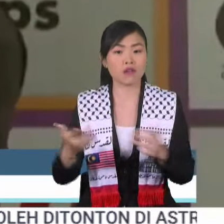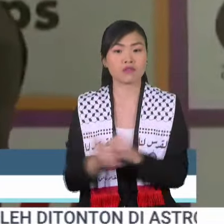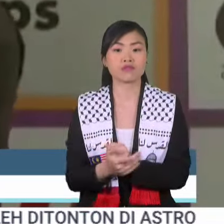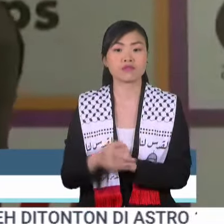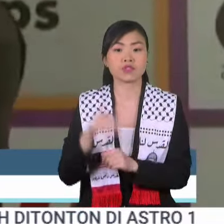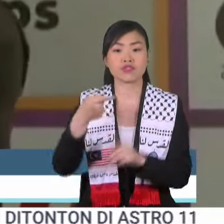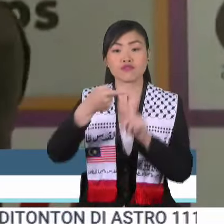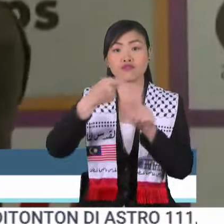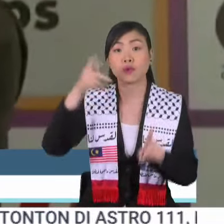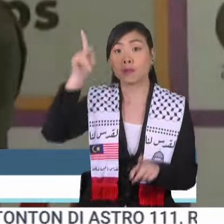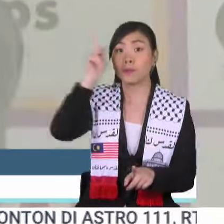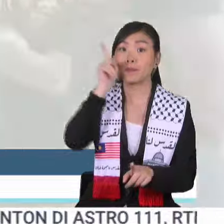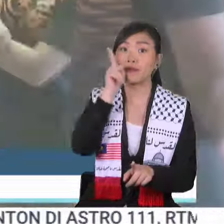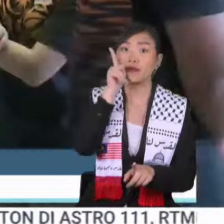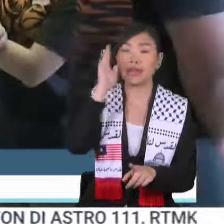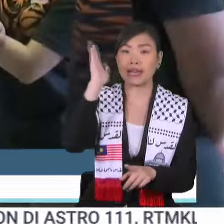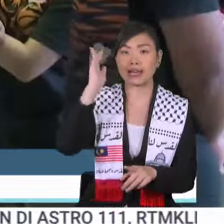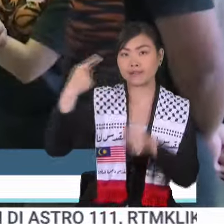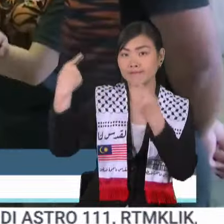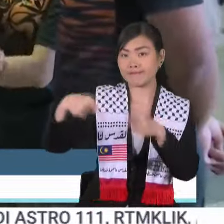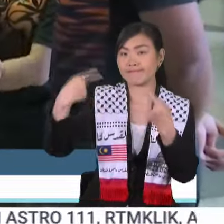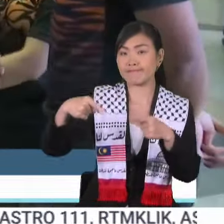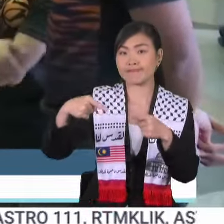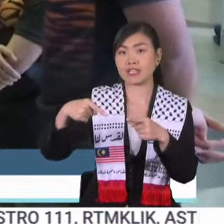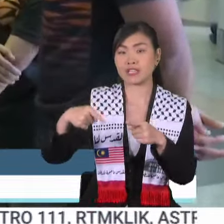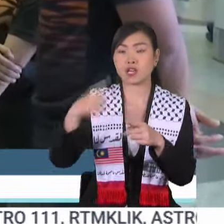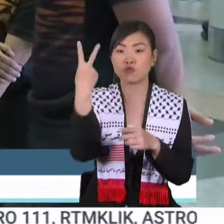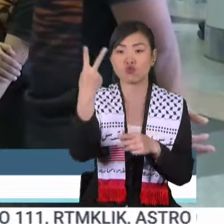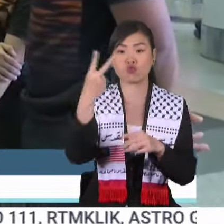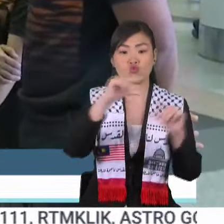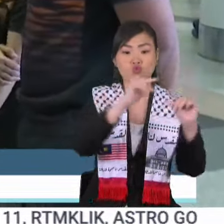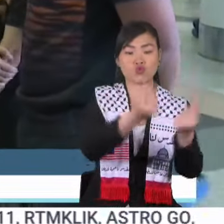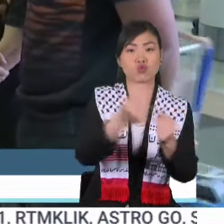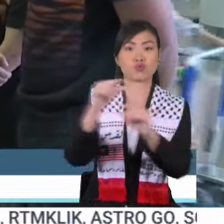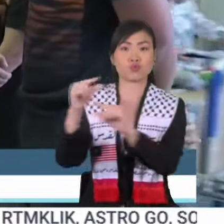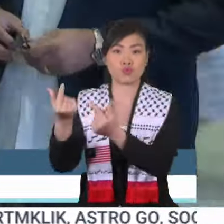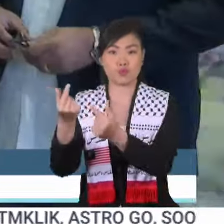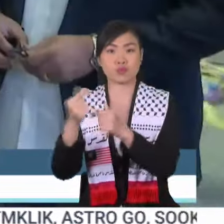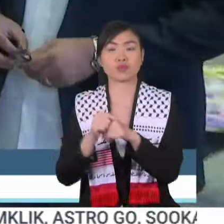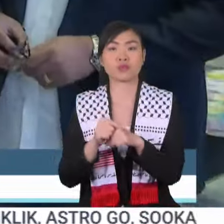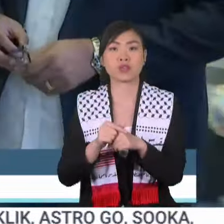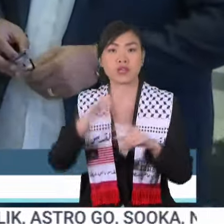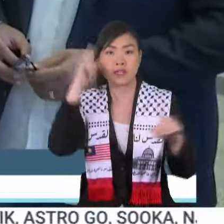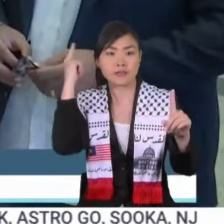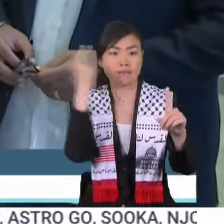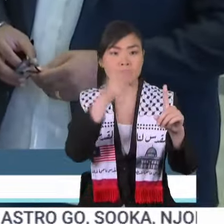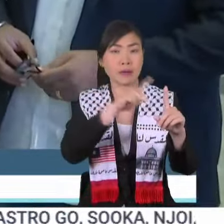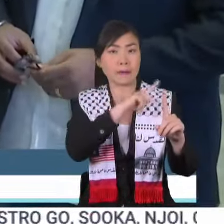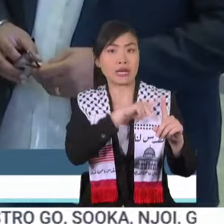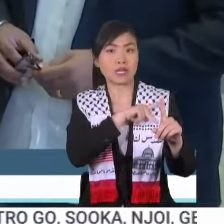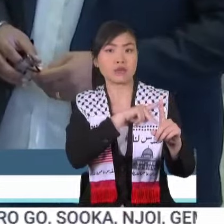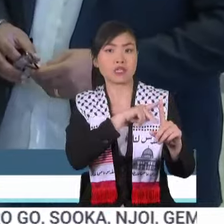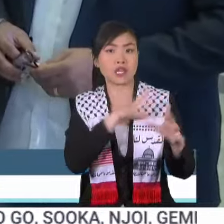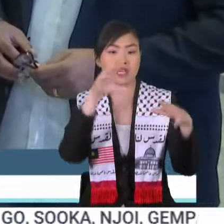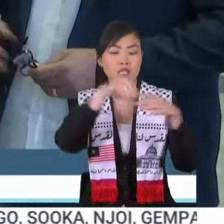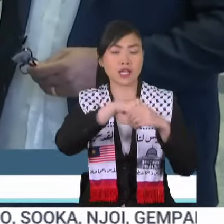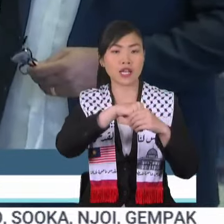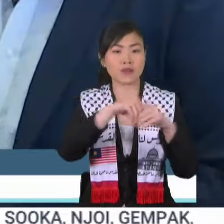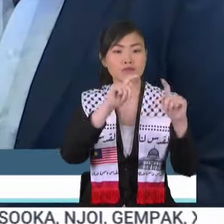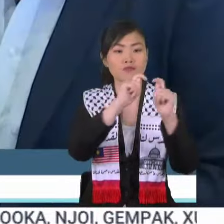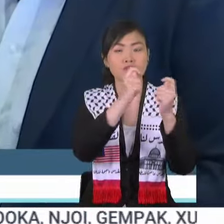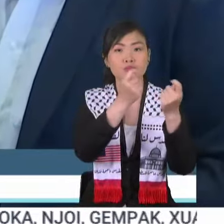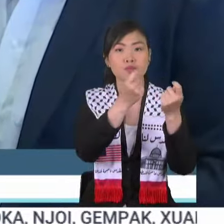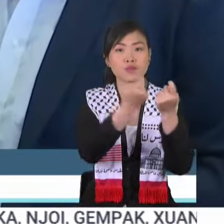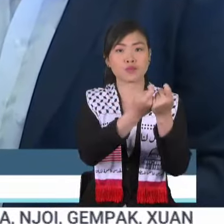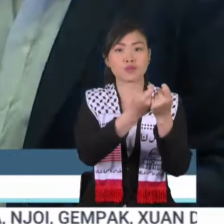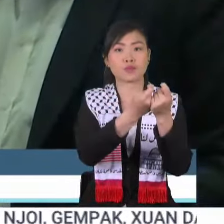kelahiran Kedah yang akan bersaing dalam acara pecut dan kirim secara peribadi menyasarkan untuk sekurang-kurangnya berada dalam kelompok 20